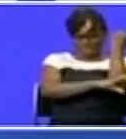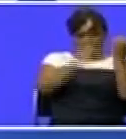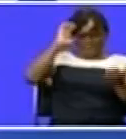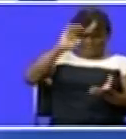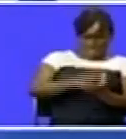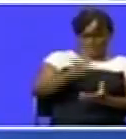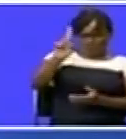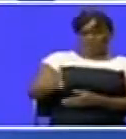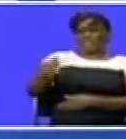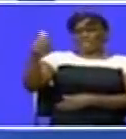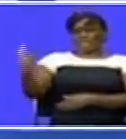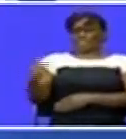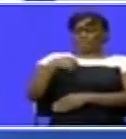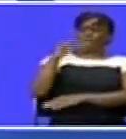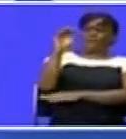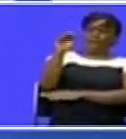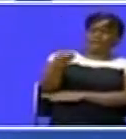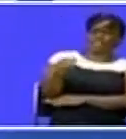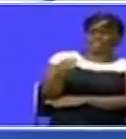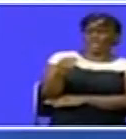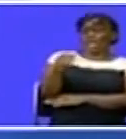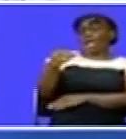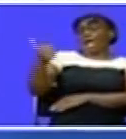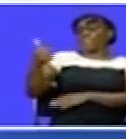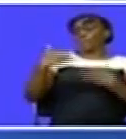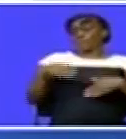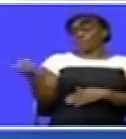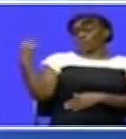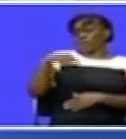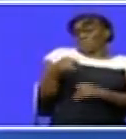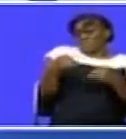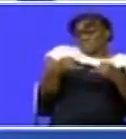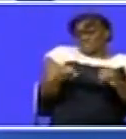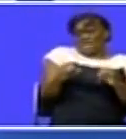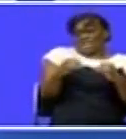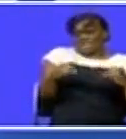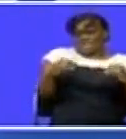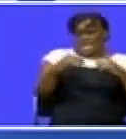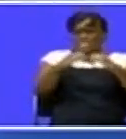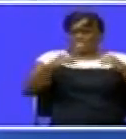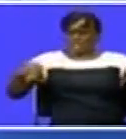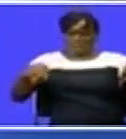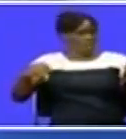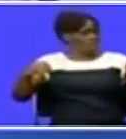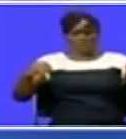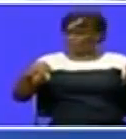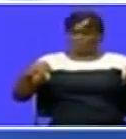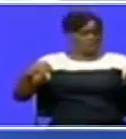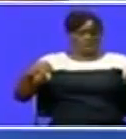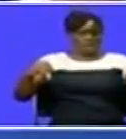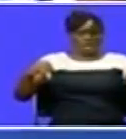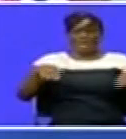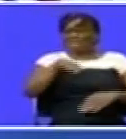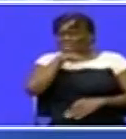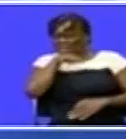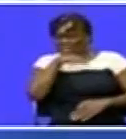Wanaaminiana. Na kwa hivyo nauliza wenzetu ambao wako nyuma yetu wasijaribu kuvuta Kalonzo kando hii na Raila kando